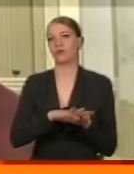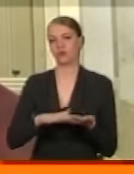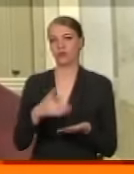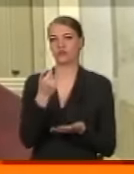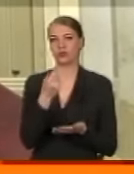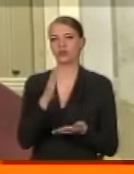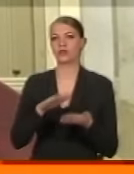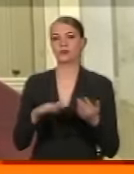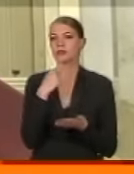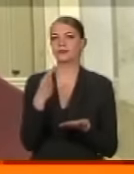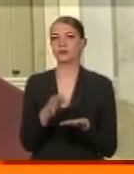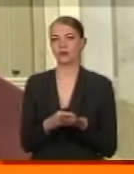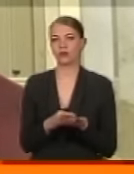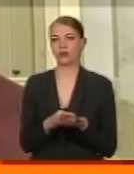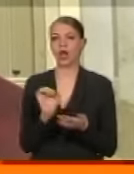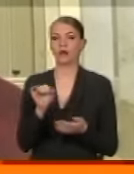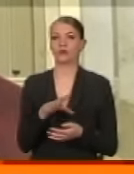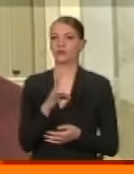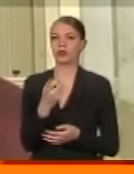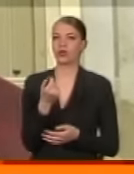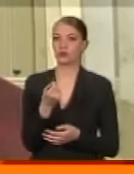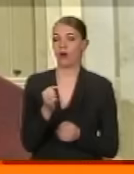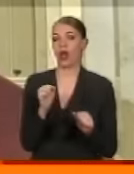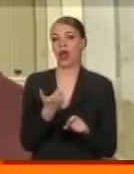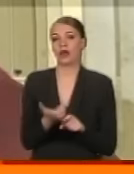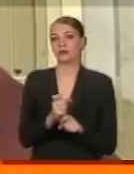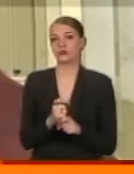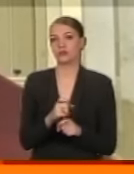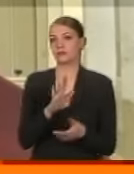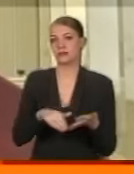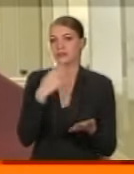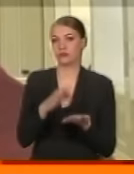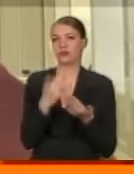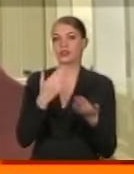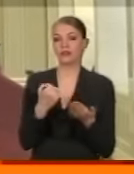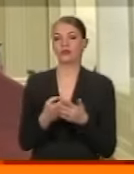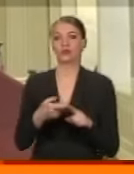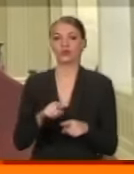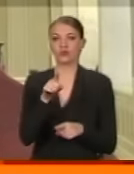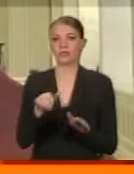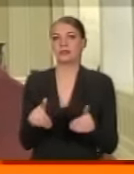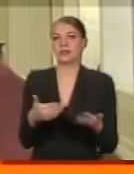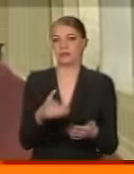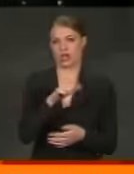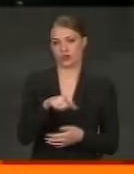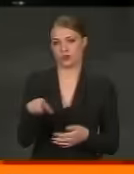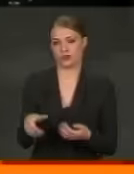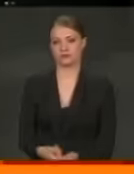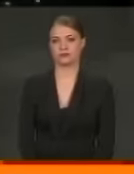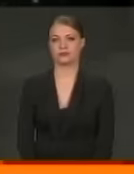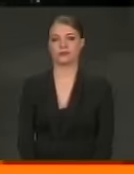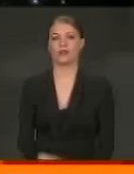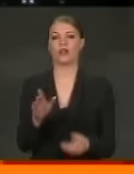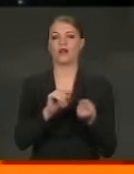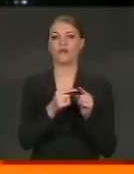трохи безвідповідального, може і не трохи, а сильно безвідповідального ставлення до того, що ти представляєш людей.